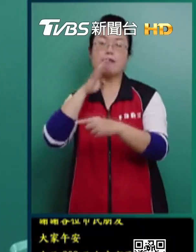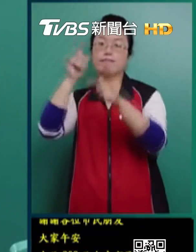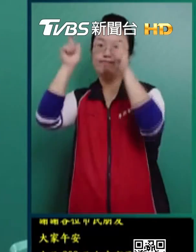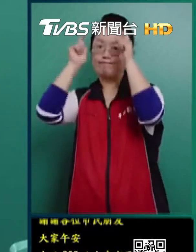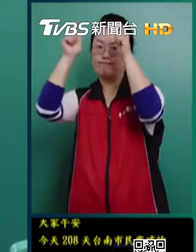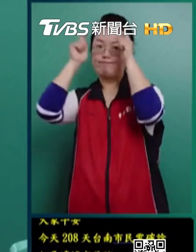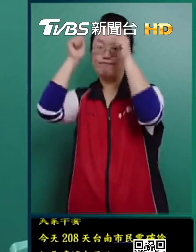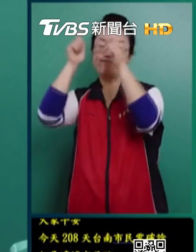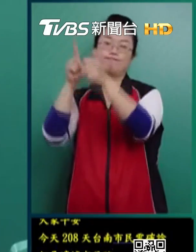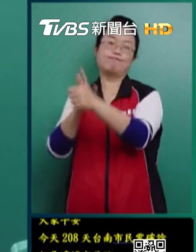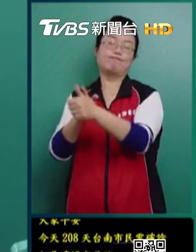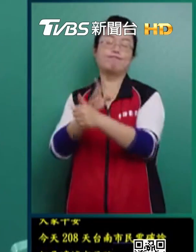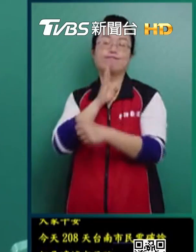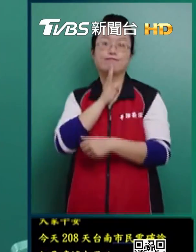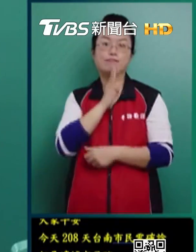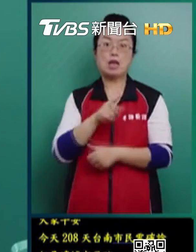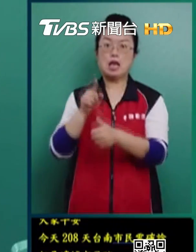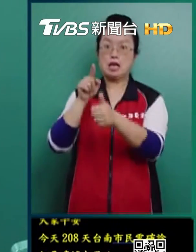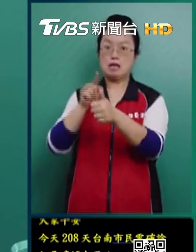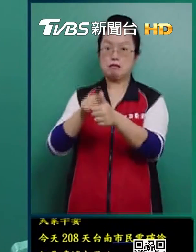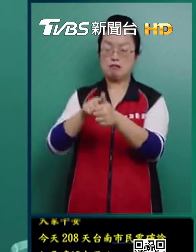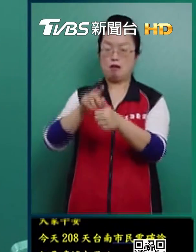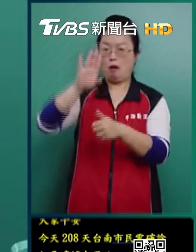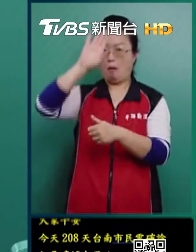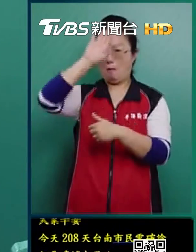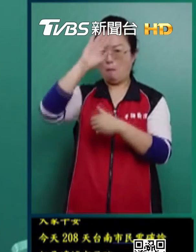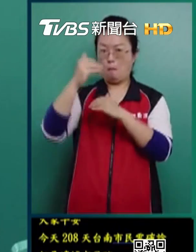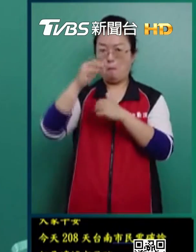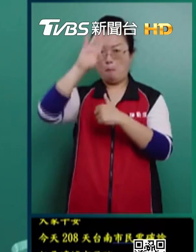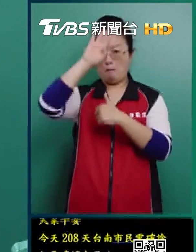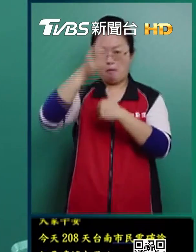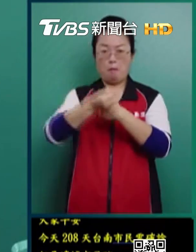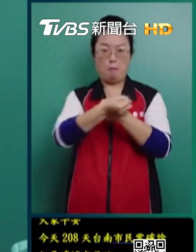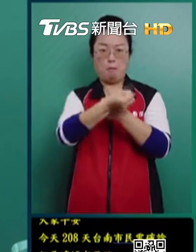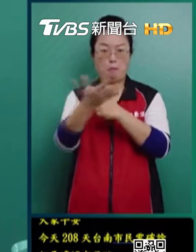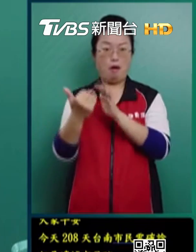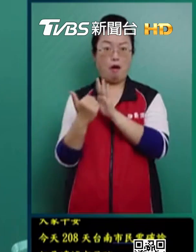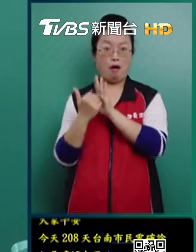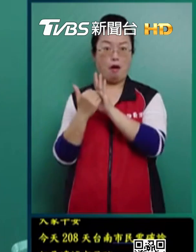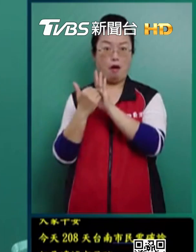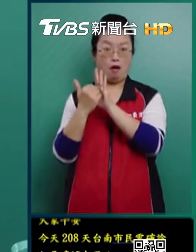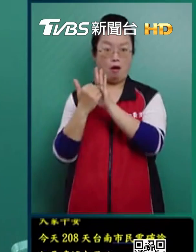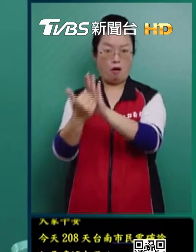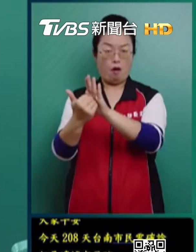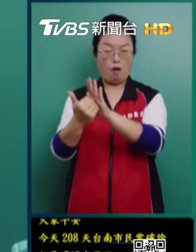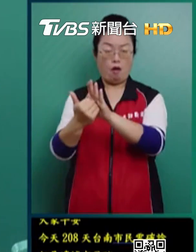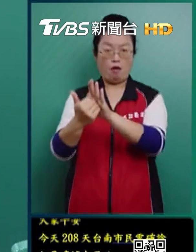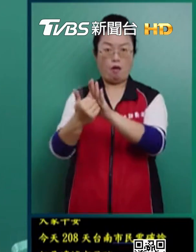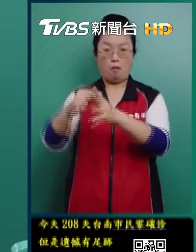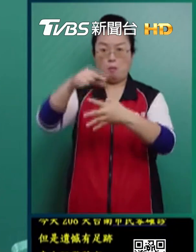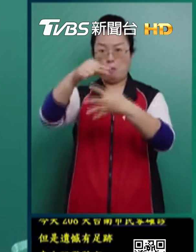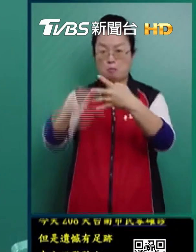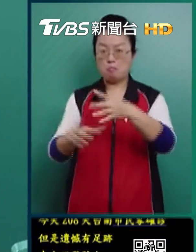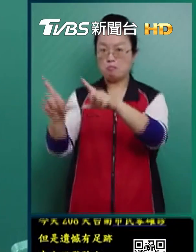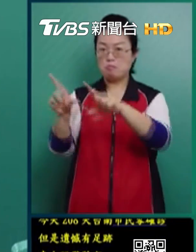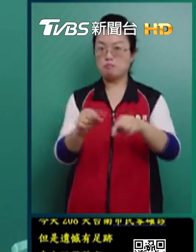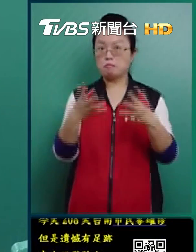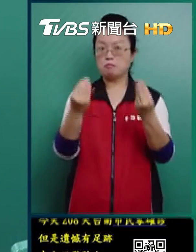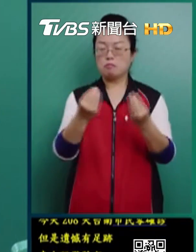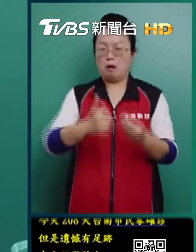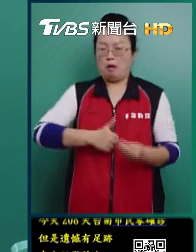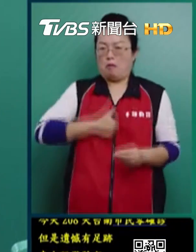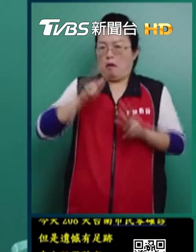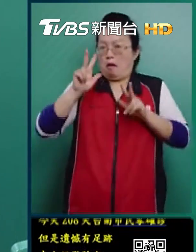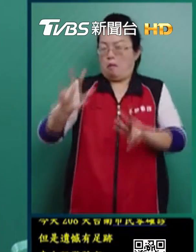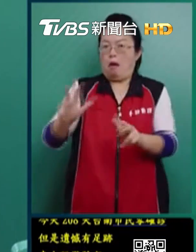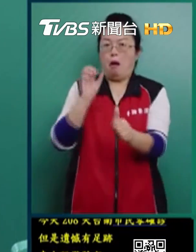确实遵守防疫规定，诚实告知自己的足迹，所以造成了相当多的防疫的困扰。 台南市